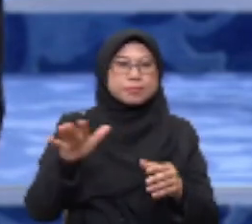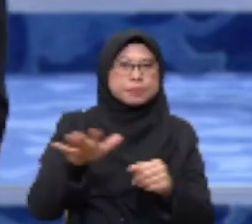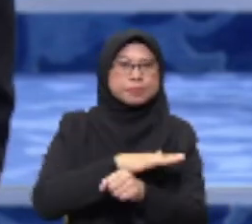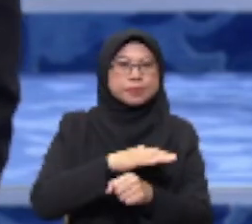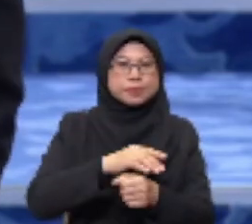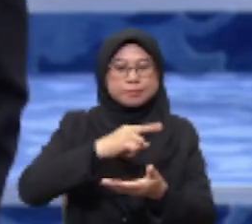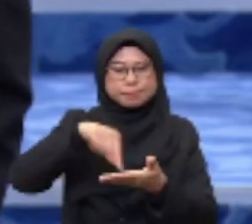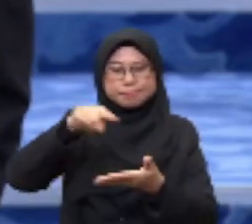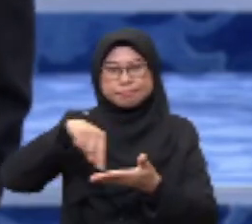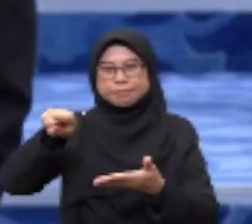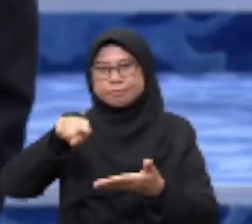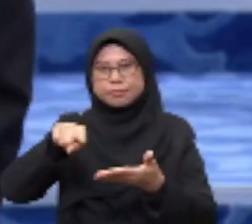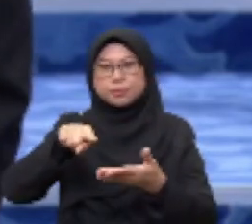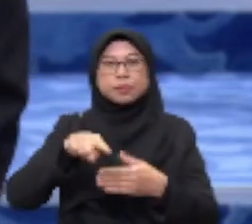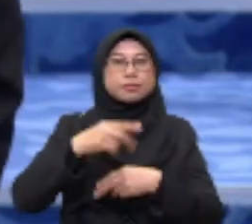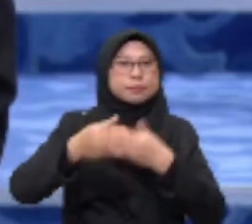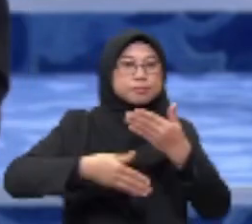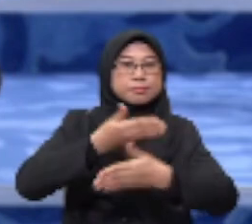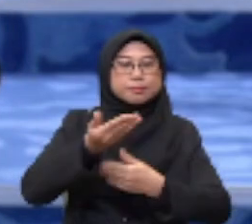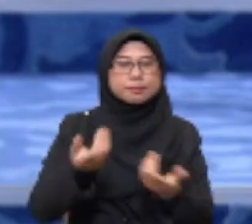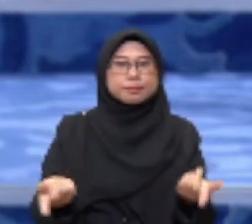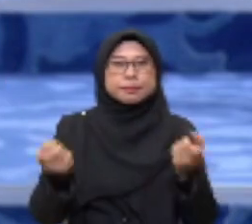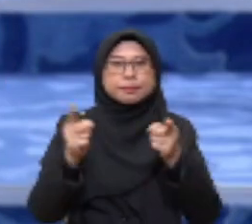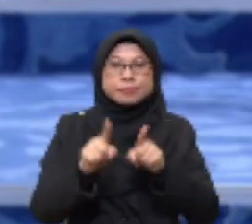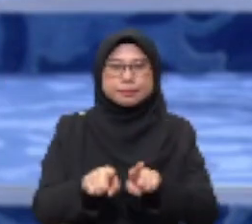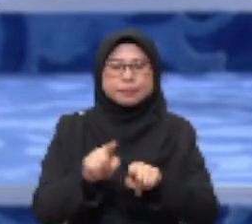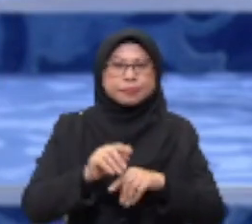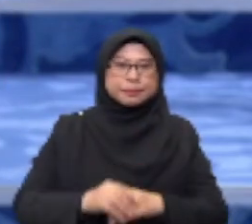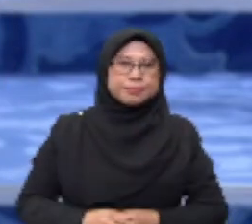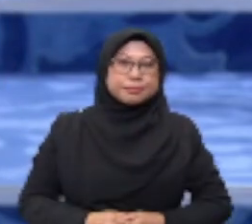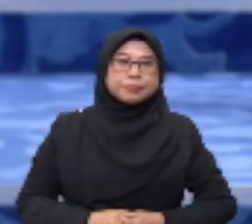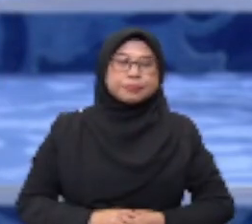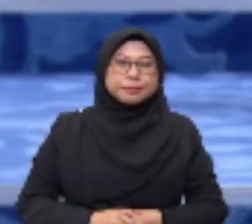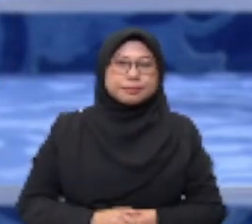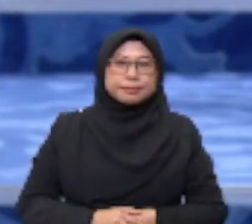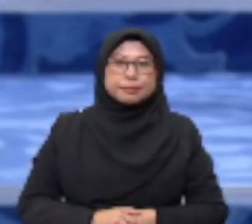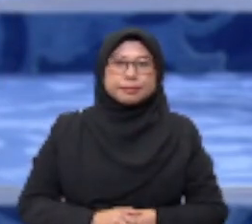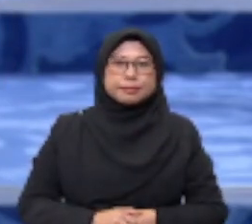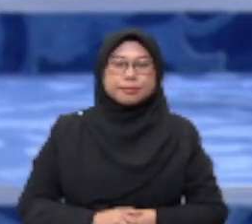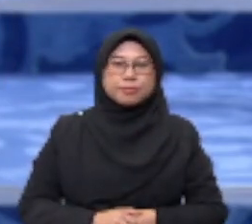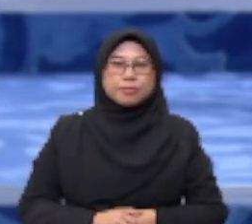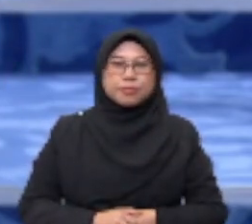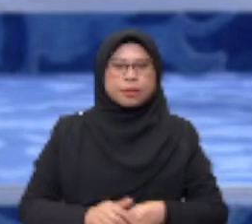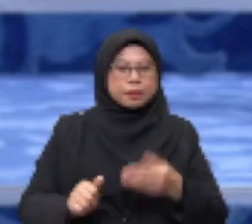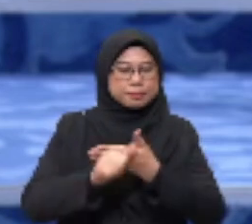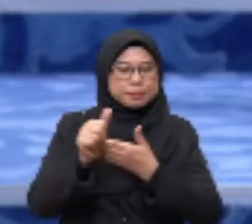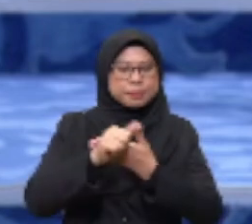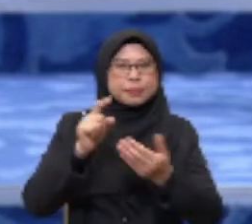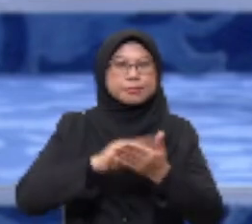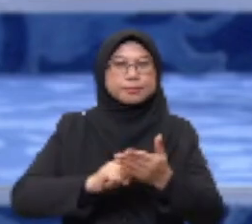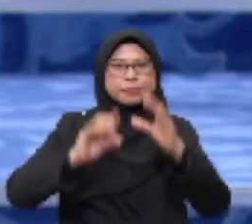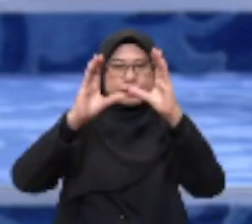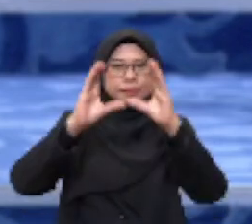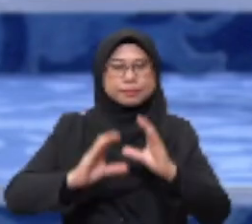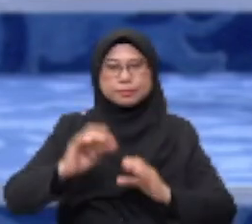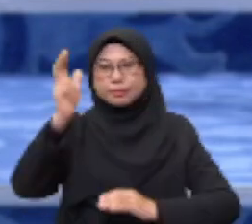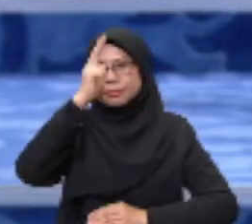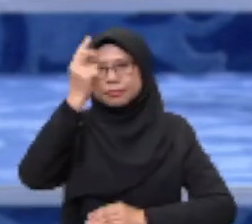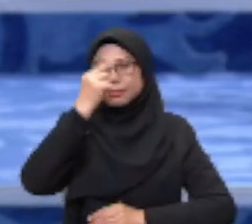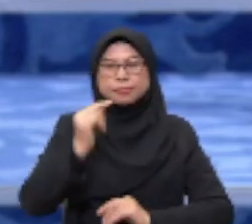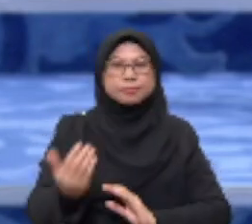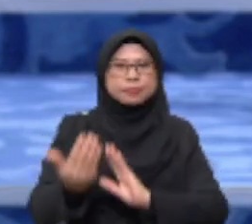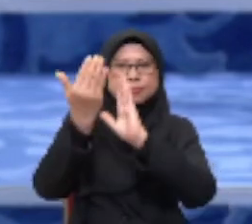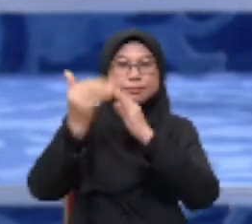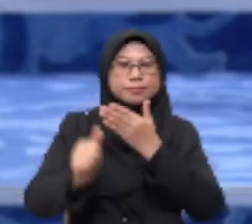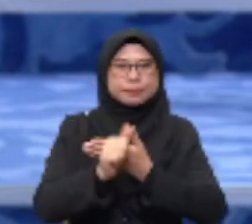Itu proses, due process yang berlaku. Soal ancaman, apakah langkah kerajaan untuk menghadapi